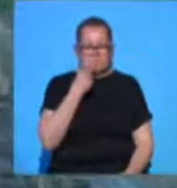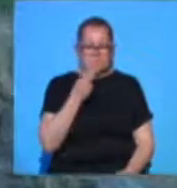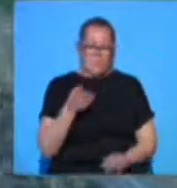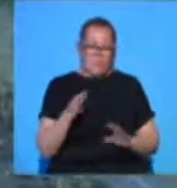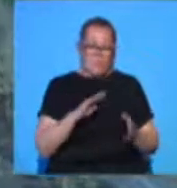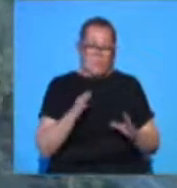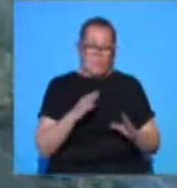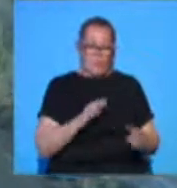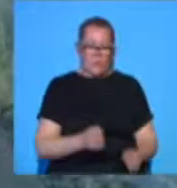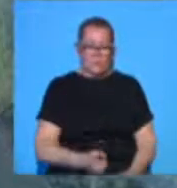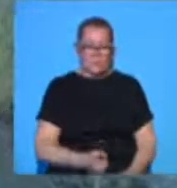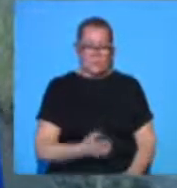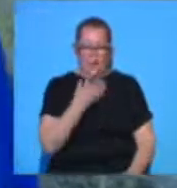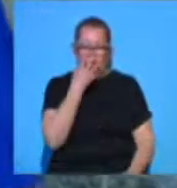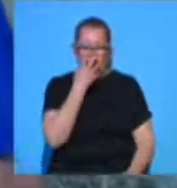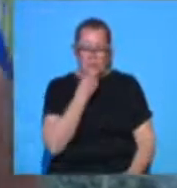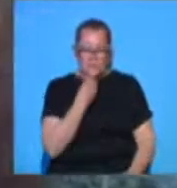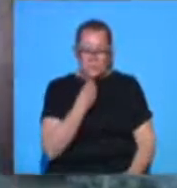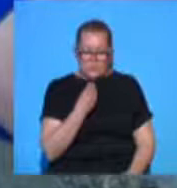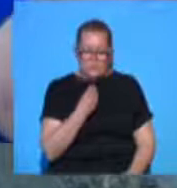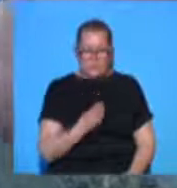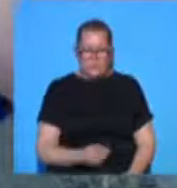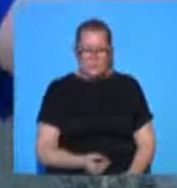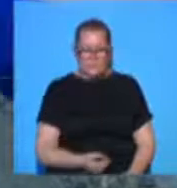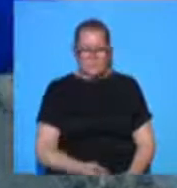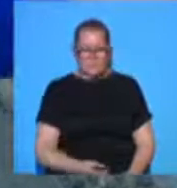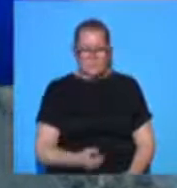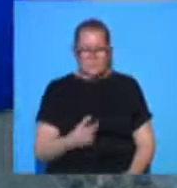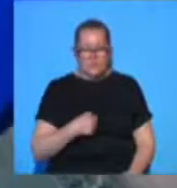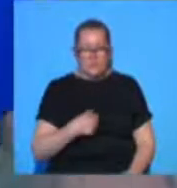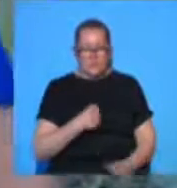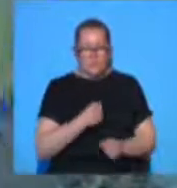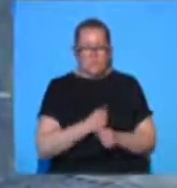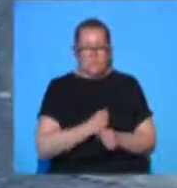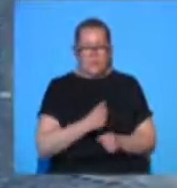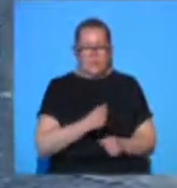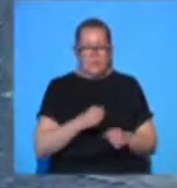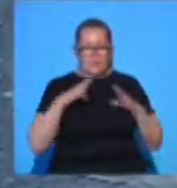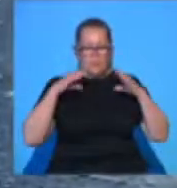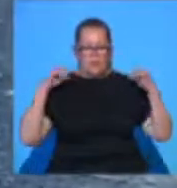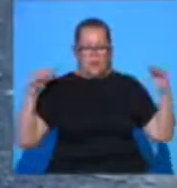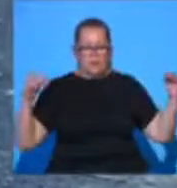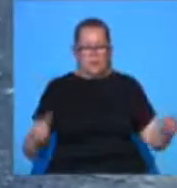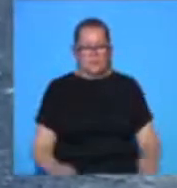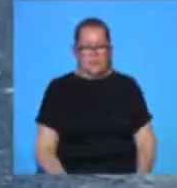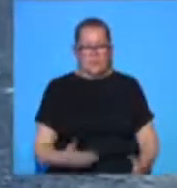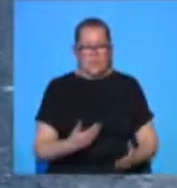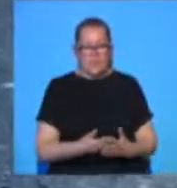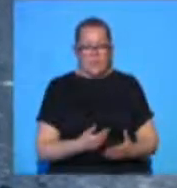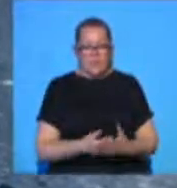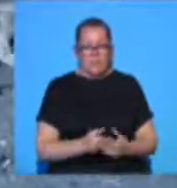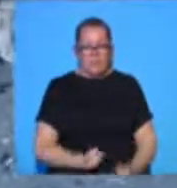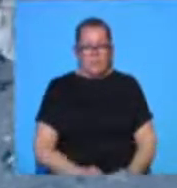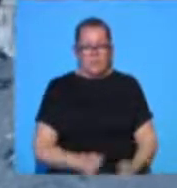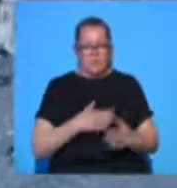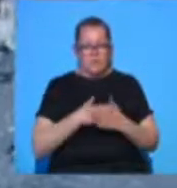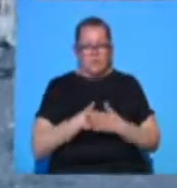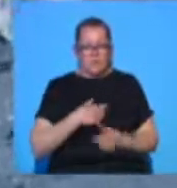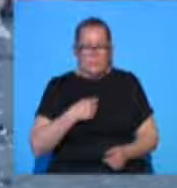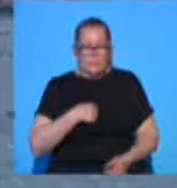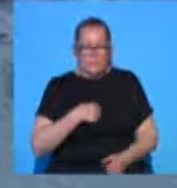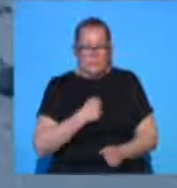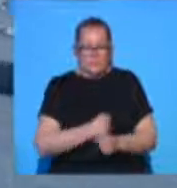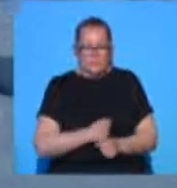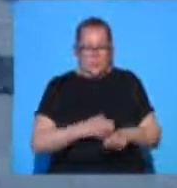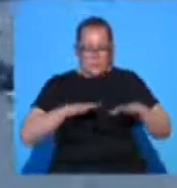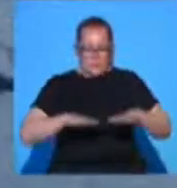în diagonală și a intrat. Am tras cât a putut cu treapta, mai mult de atâta n-a. Pentru victimă, pompierii nu au mai putut face